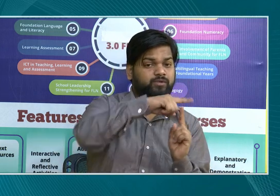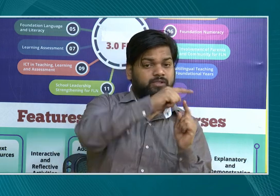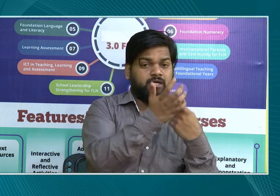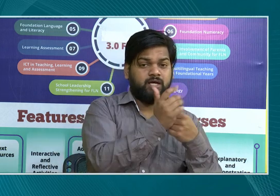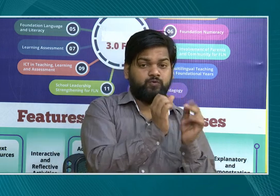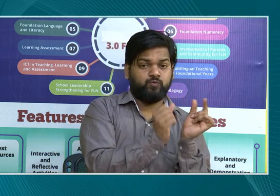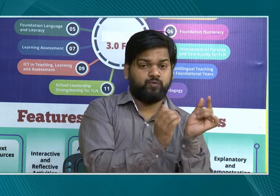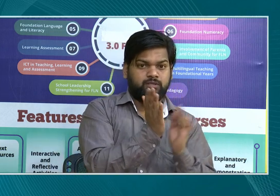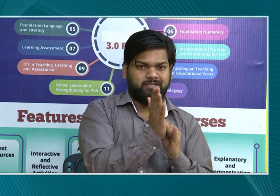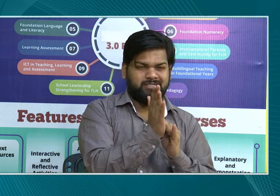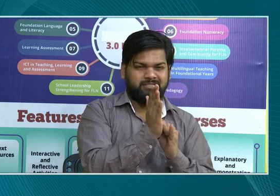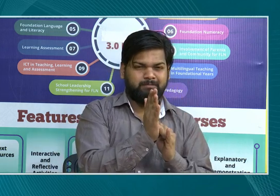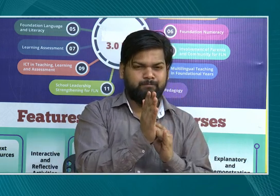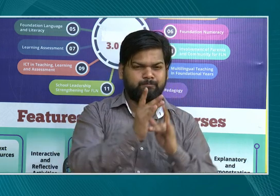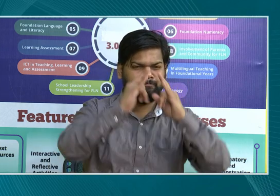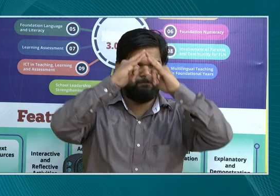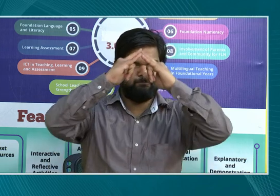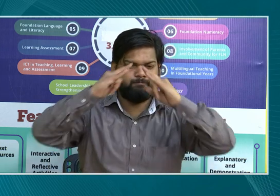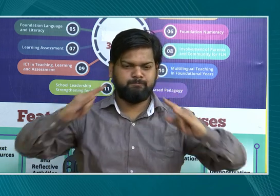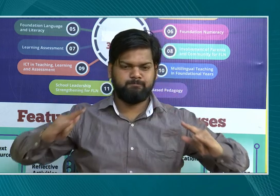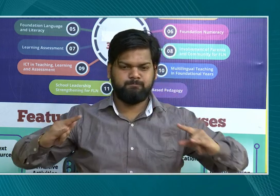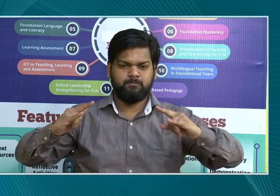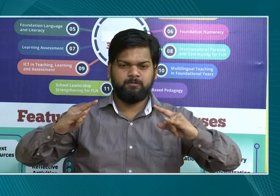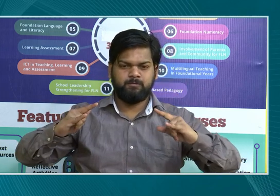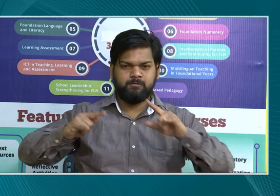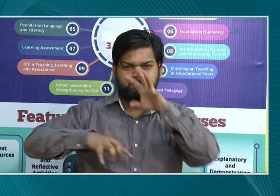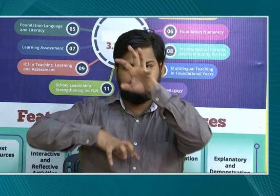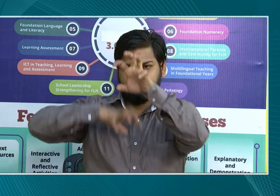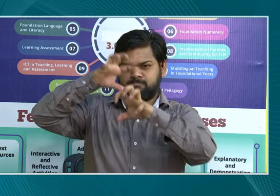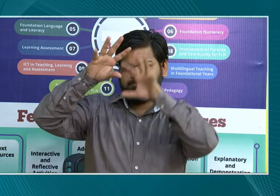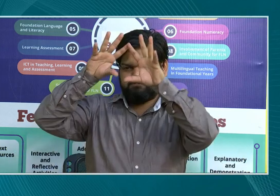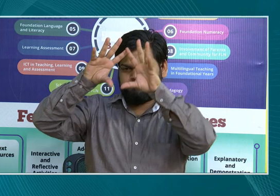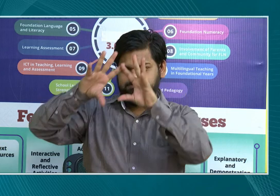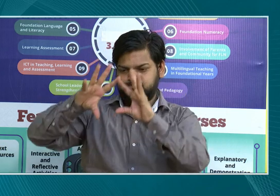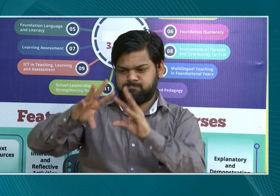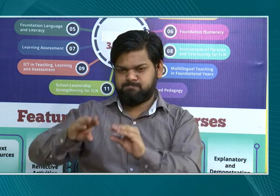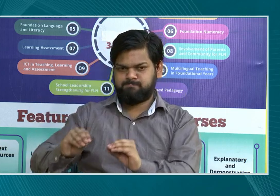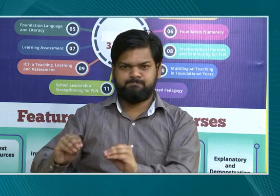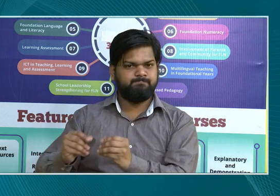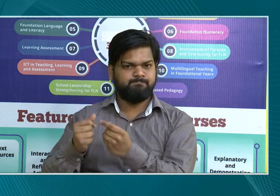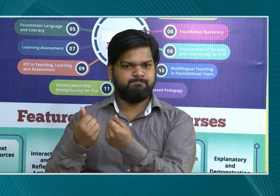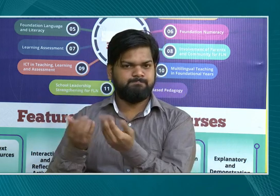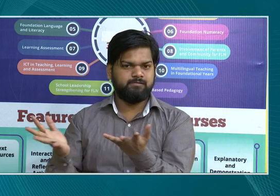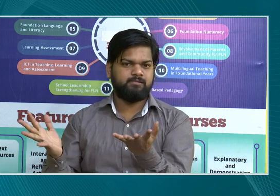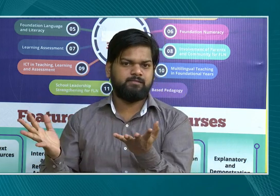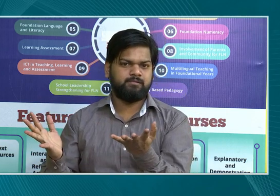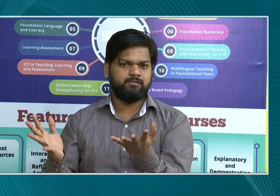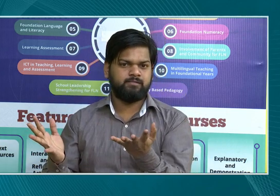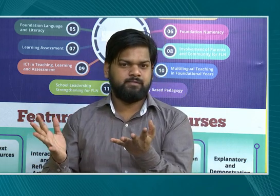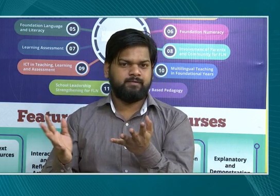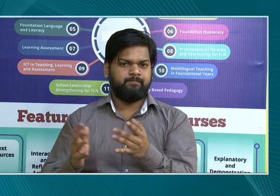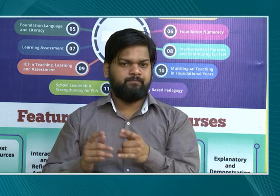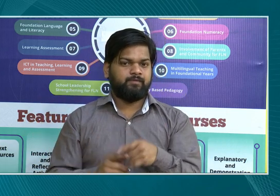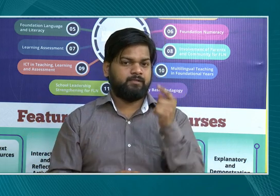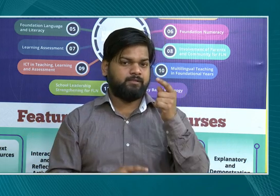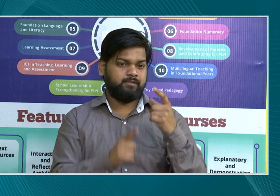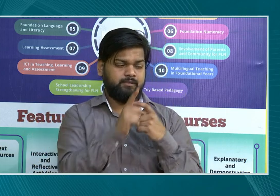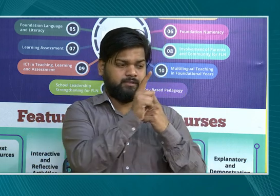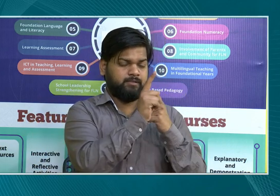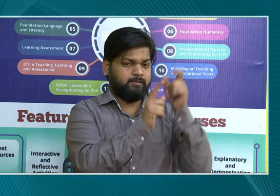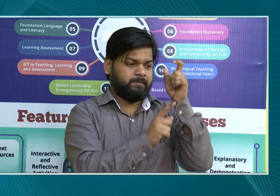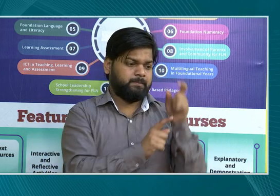तहस-नहस करना शुरू कर देते हैं और सारा महक एक तरह से रख कर गिर जाता है मगर